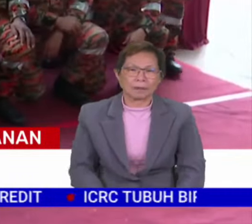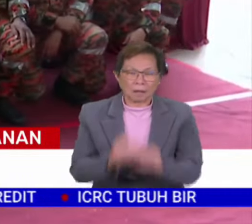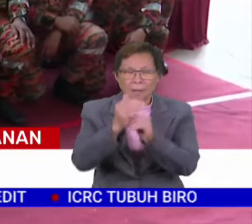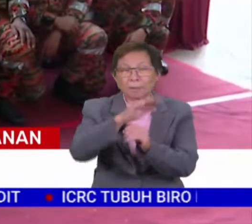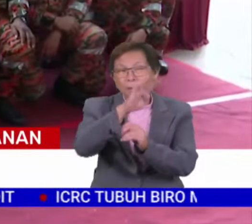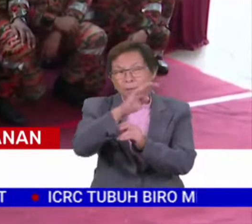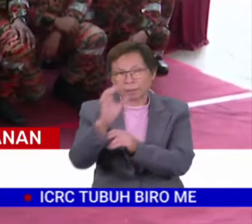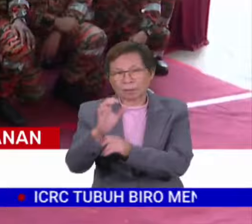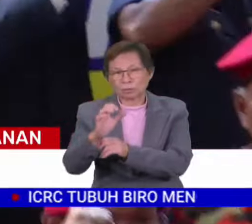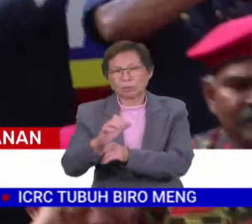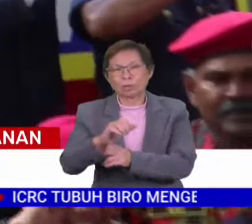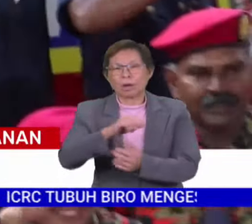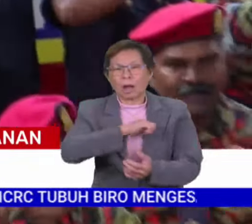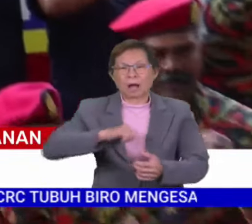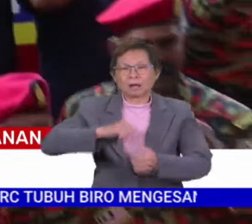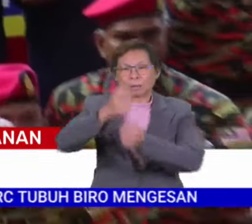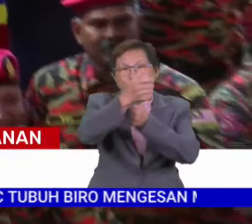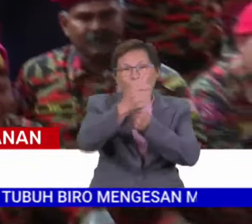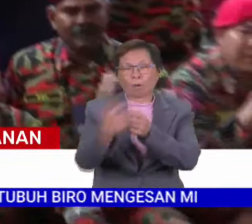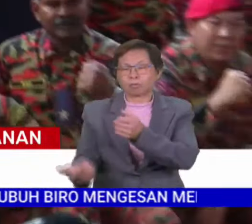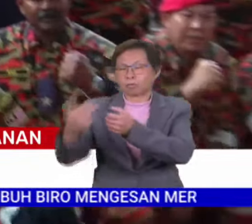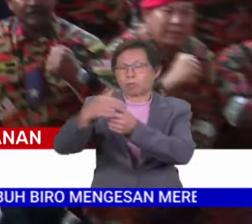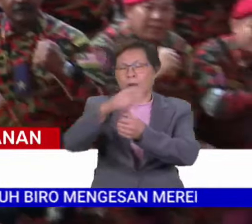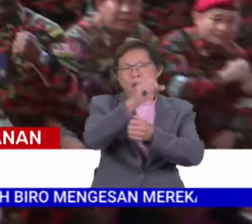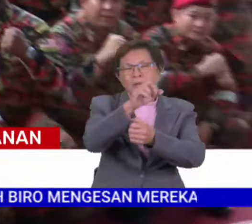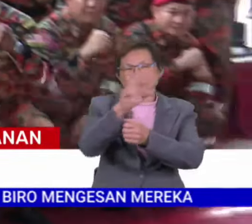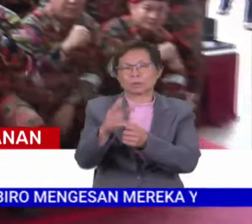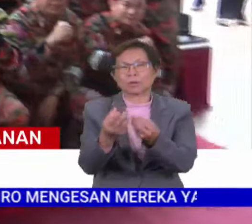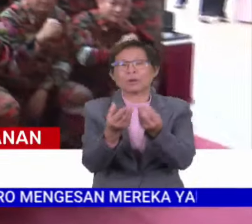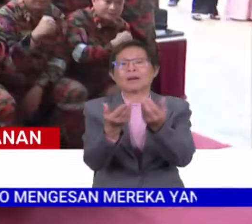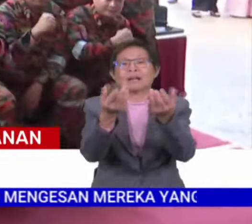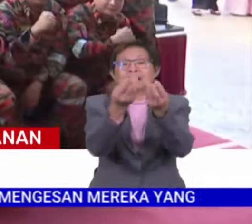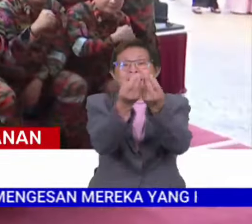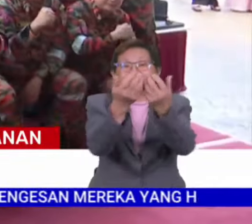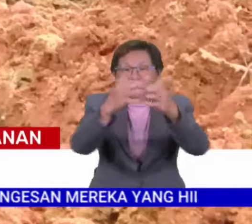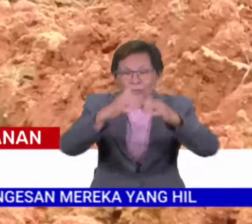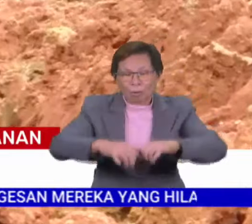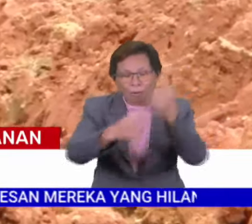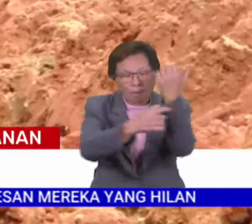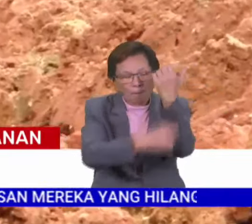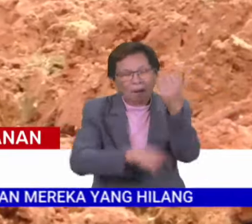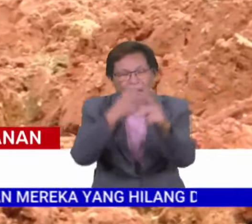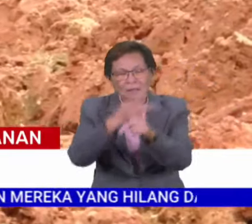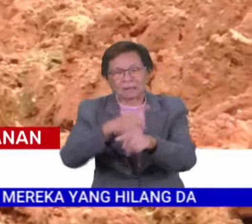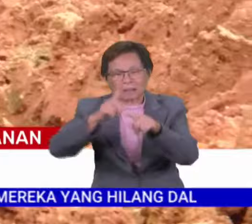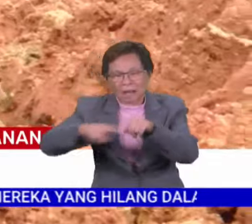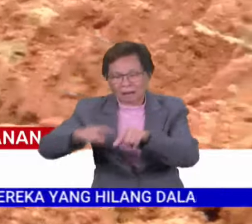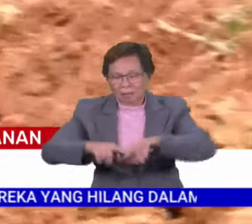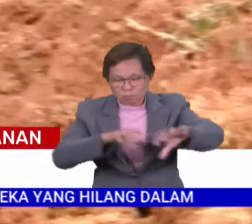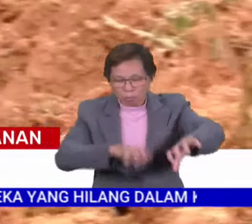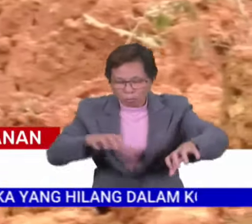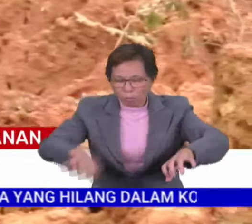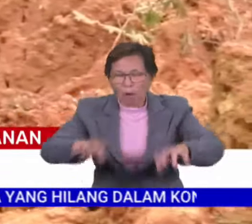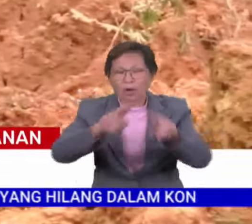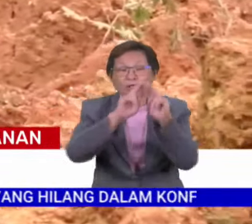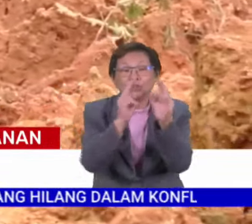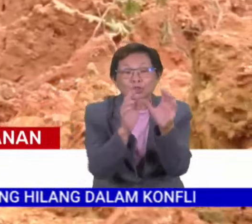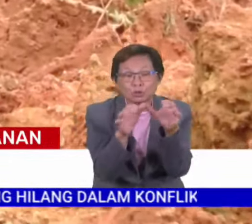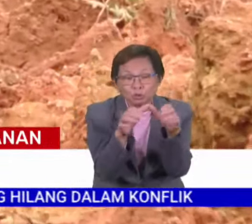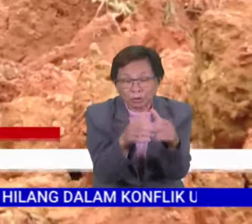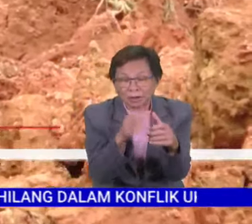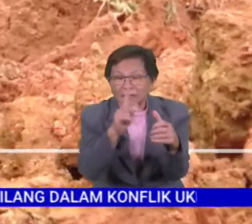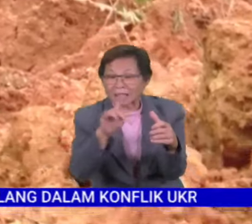Lebih 400 anggota bomba terlibat dalam SAR tragedi tanah runtuh Batang Kali itu di pelbagai lokasi. Unit pengesan K9